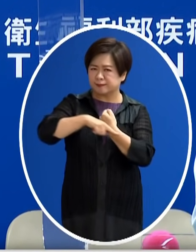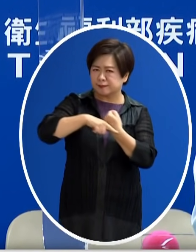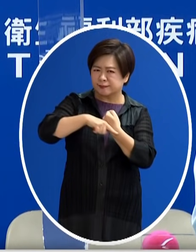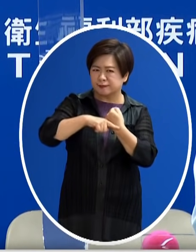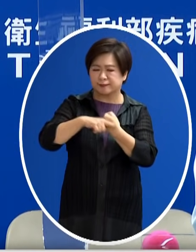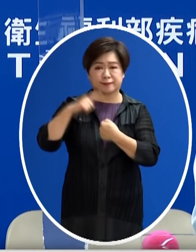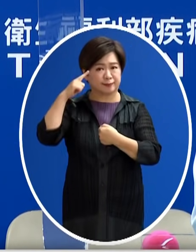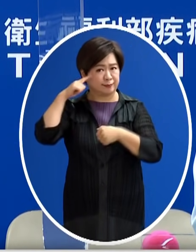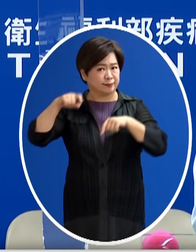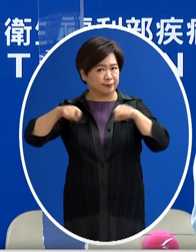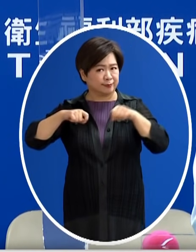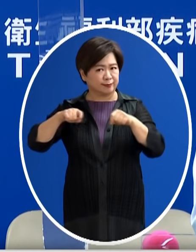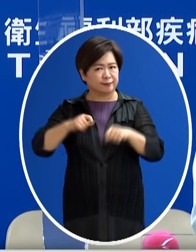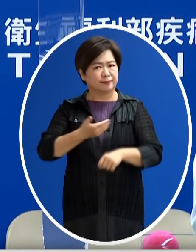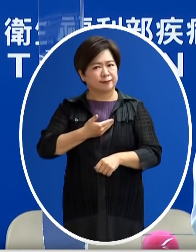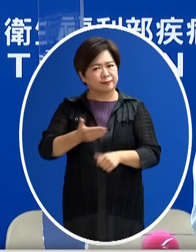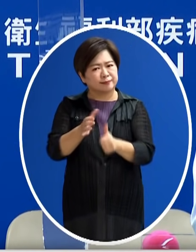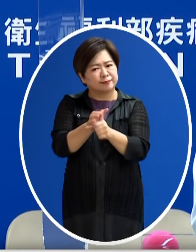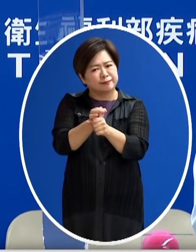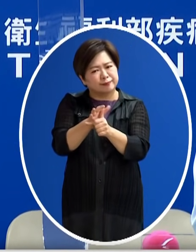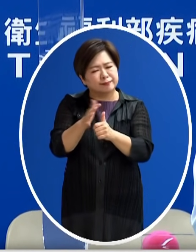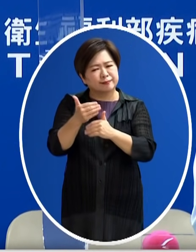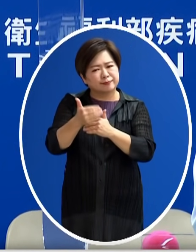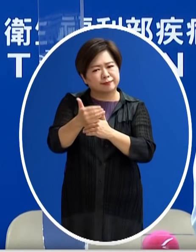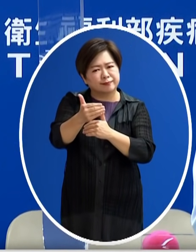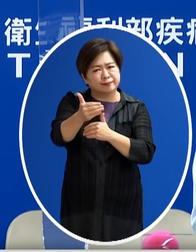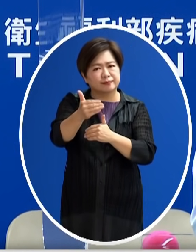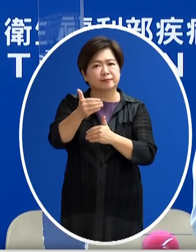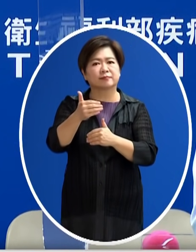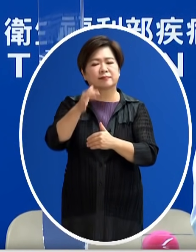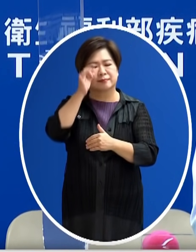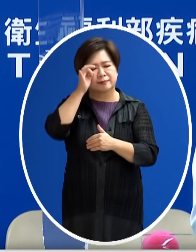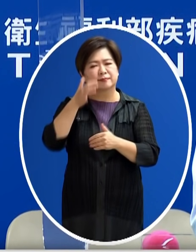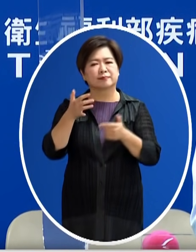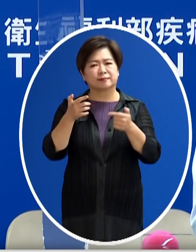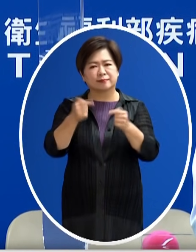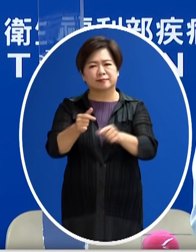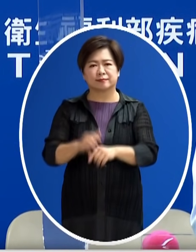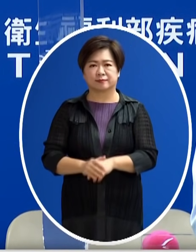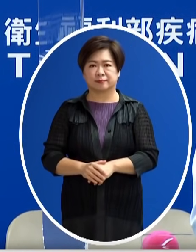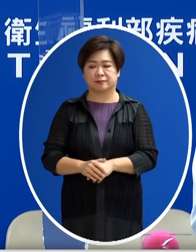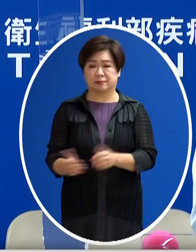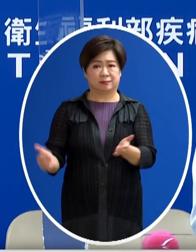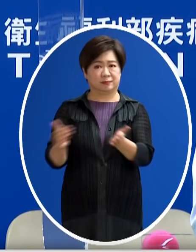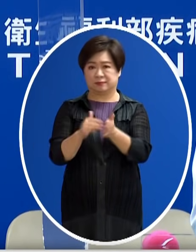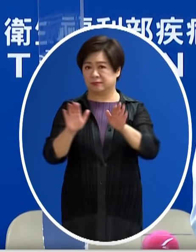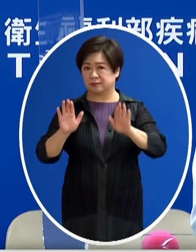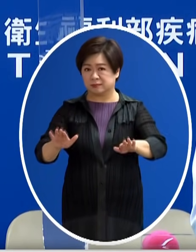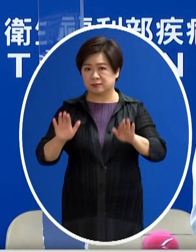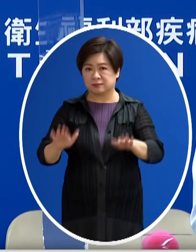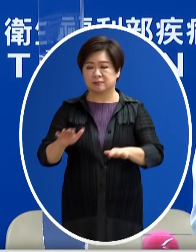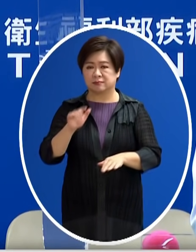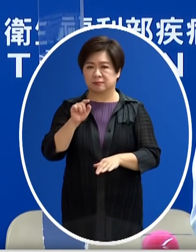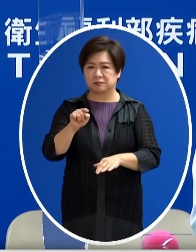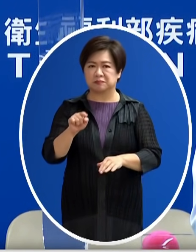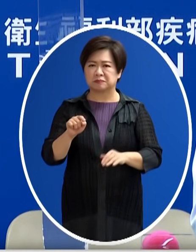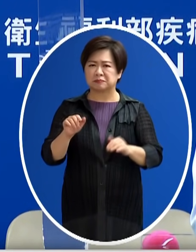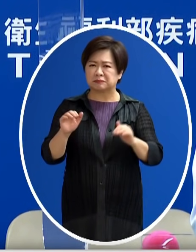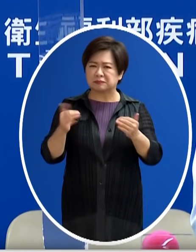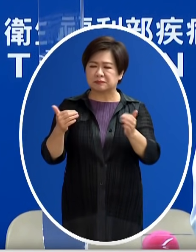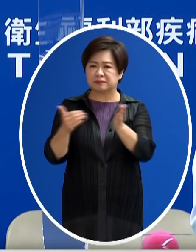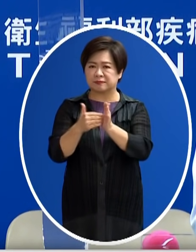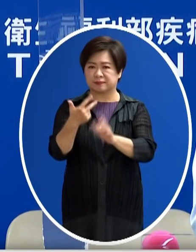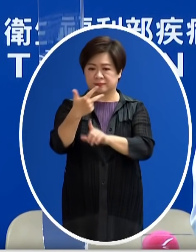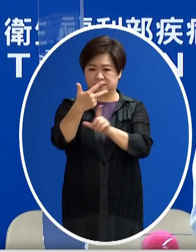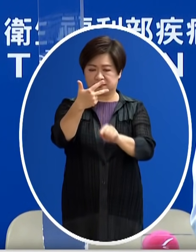在怎么样放宽的一个程序。那这里面考虑到现在是因为大概上应该